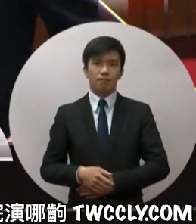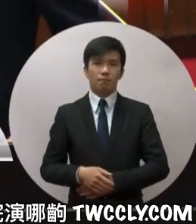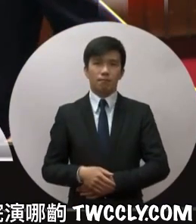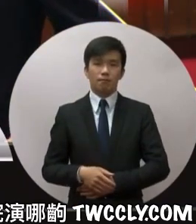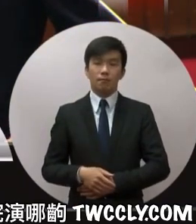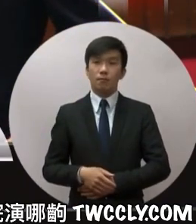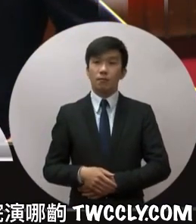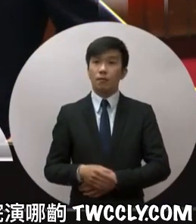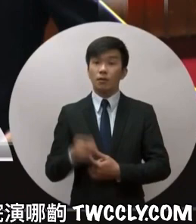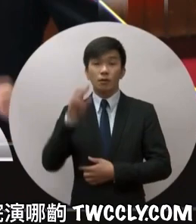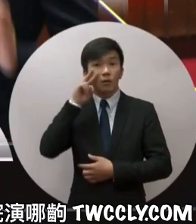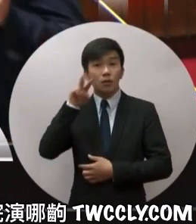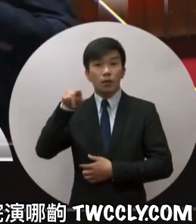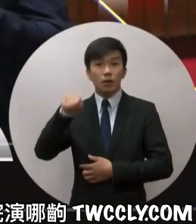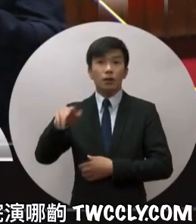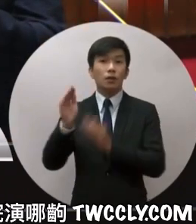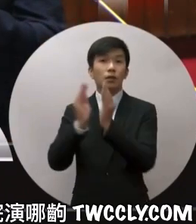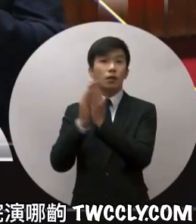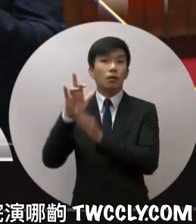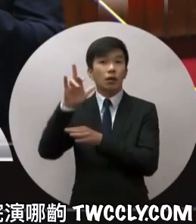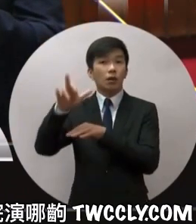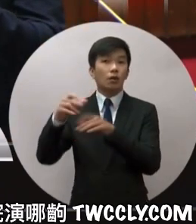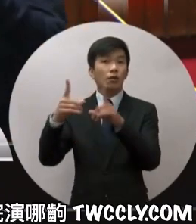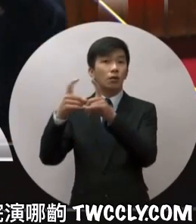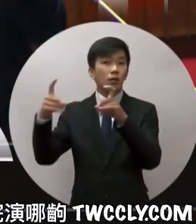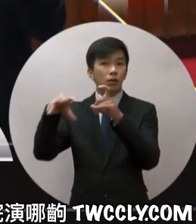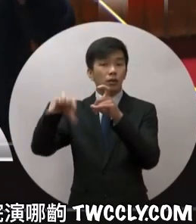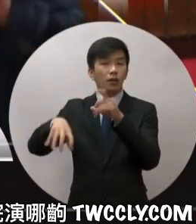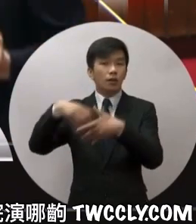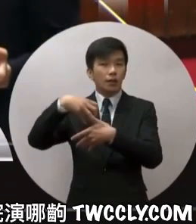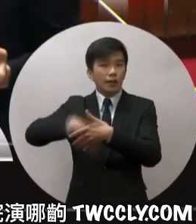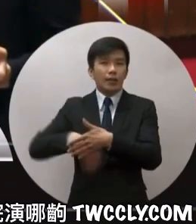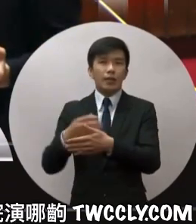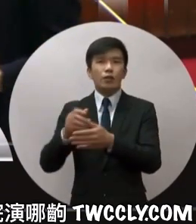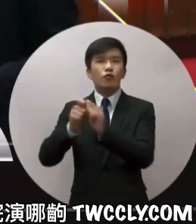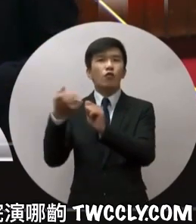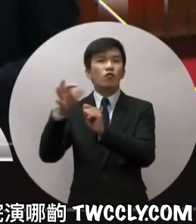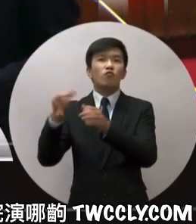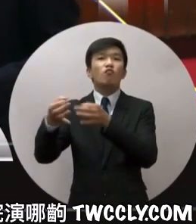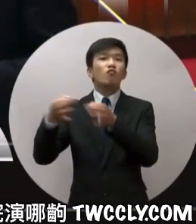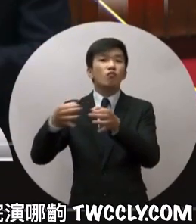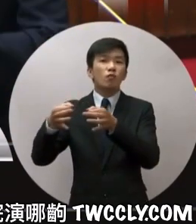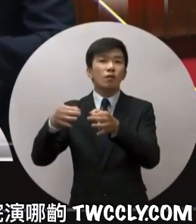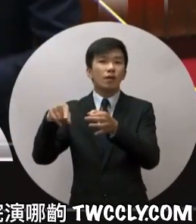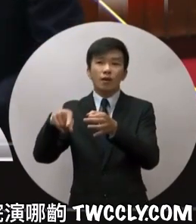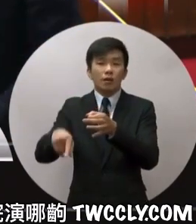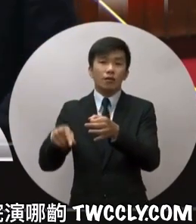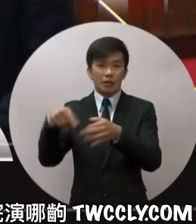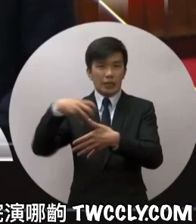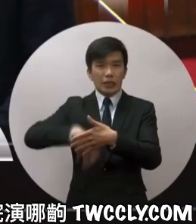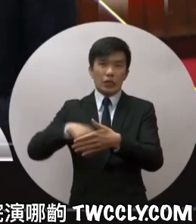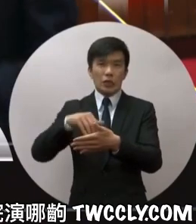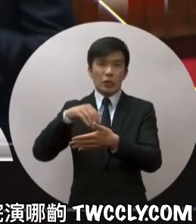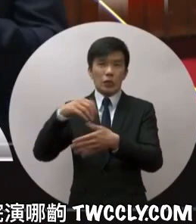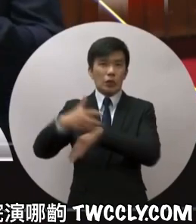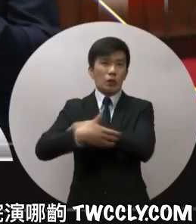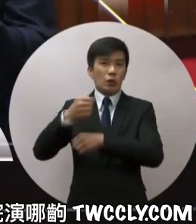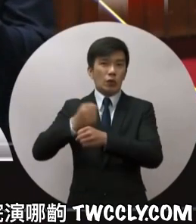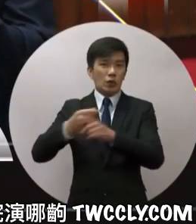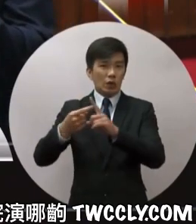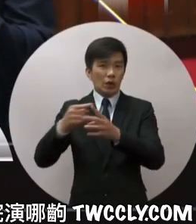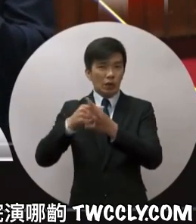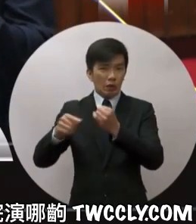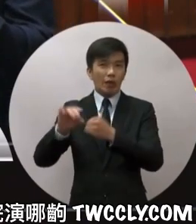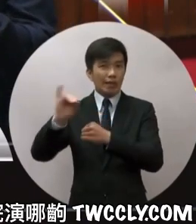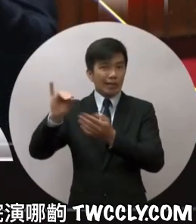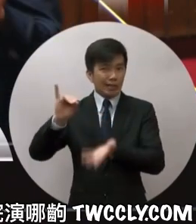航空城的像那個免稅商店也很慘啊聽說員工的好幾千人啊而為了照顧這些